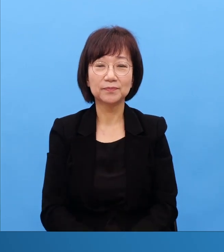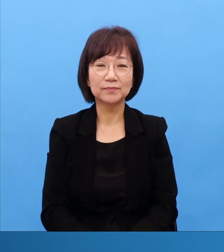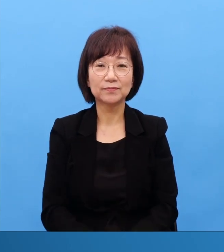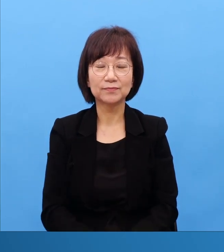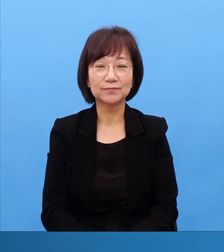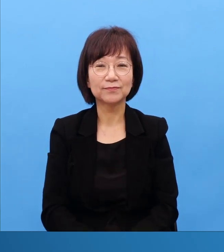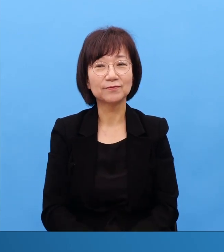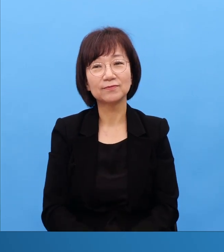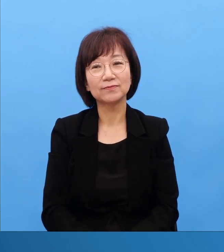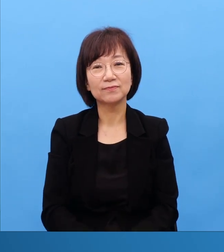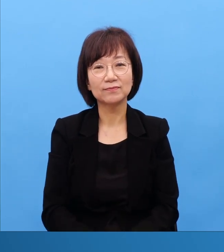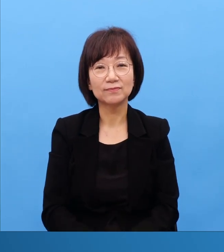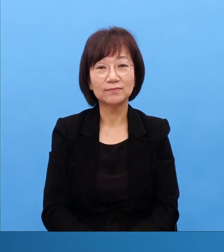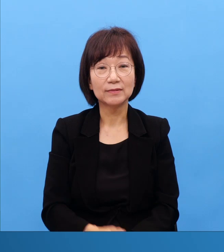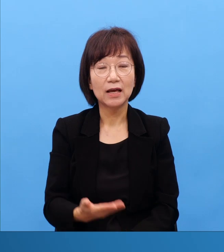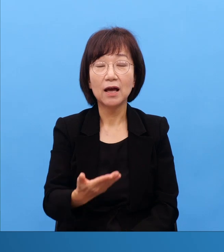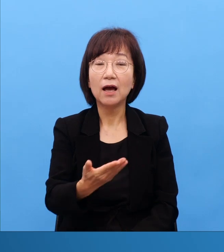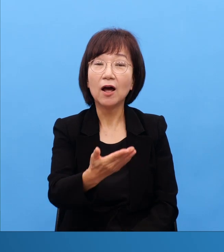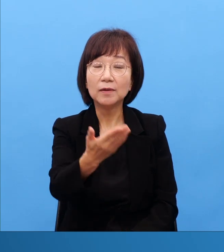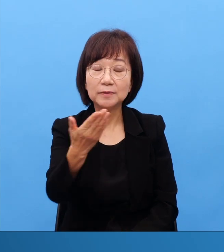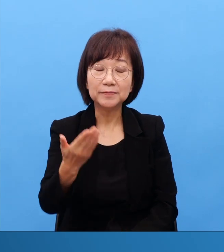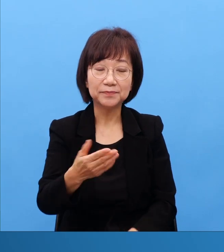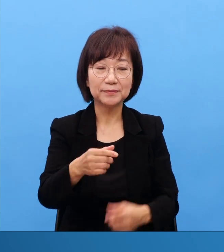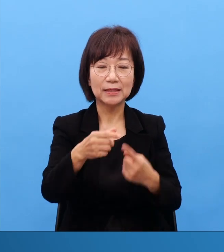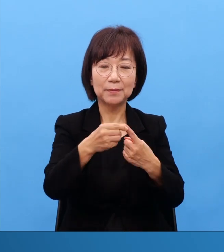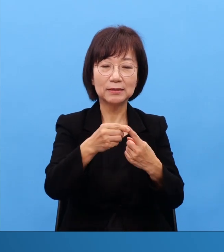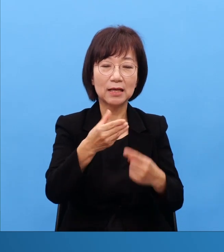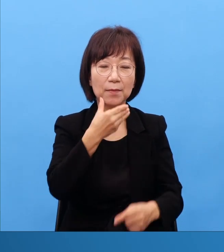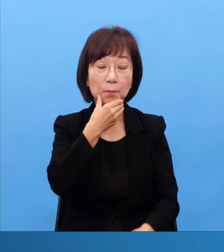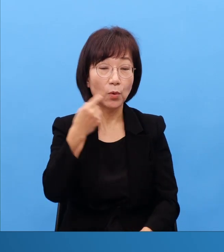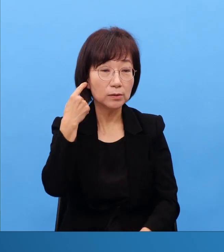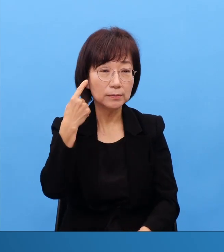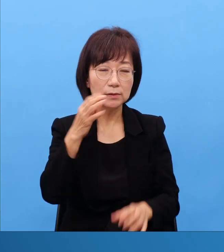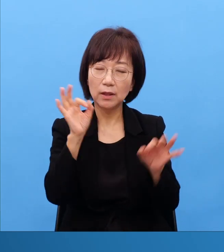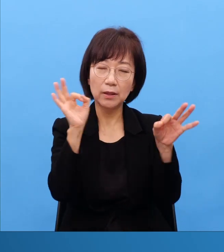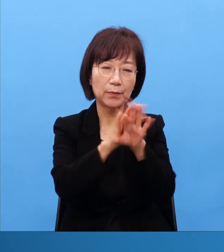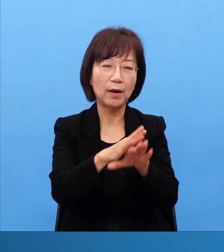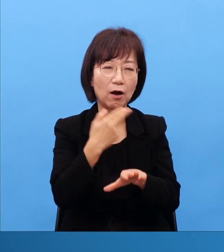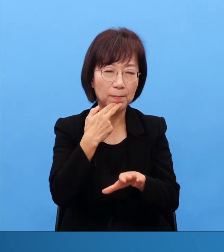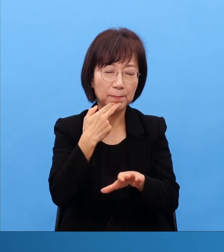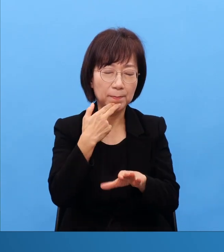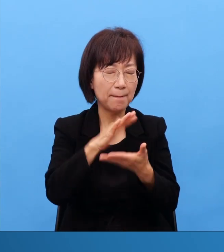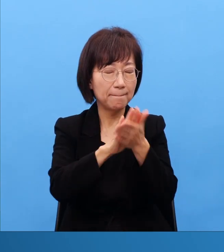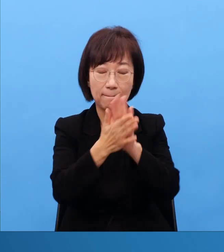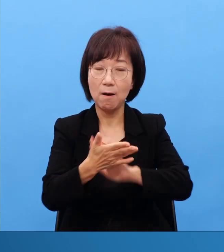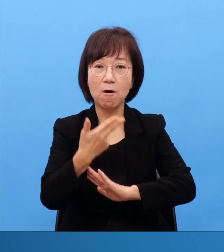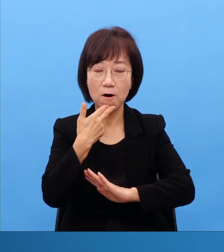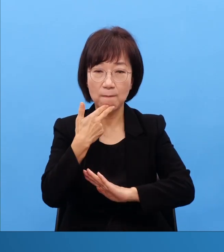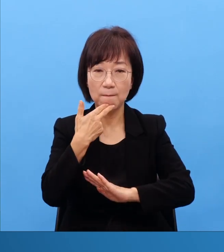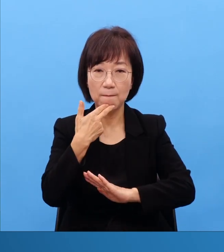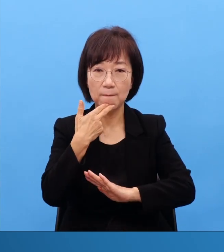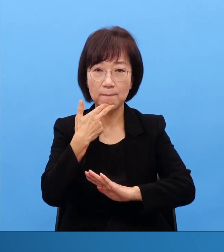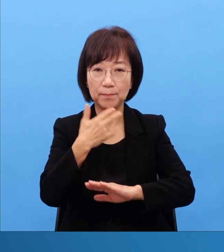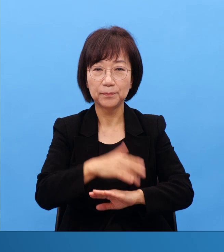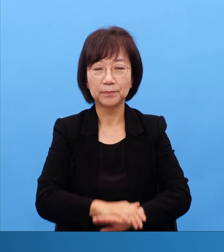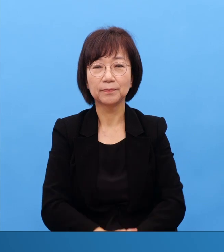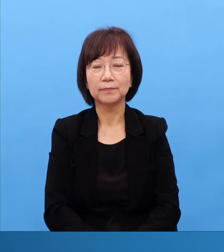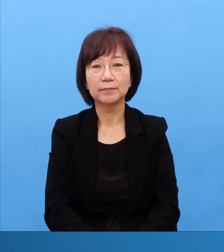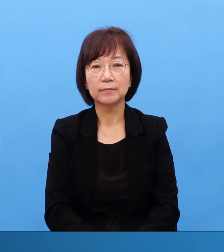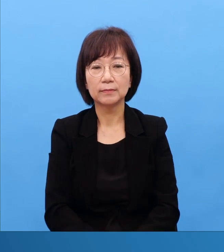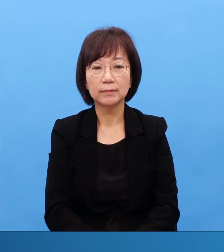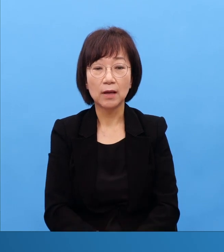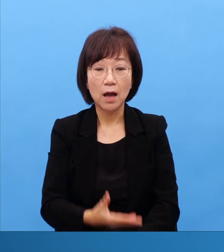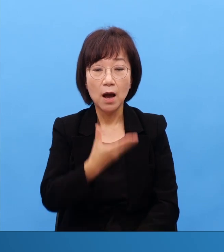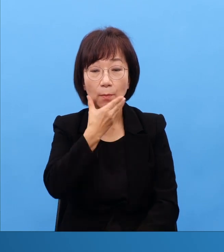simple. 복음은 절대 없어지지 않습니다. The gospel will never disappear. 간단히 얘기하겠습니다. Simply I'll speak of this. 복음을